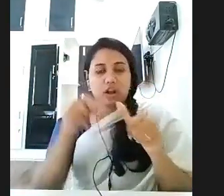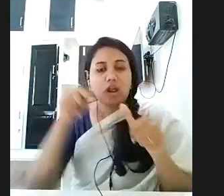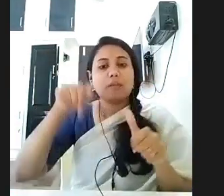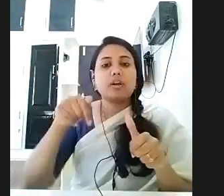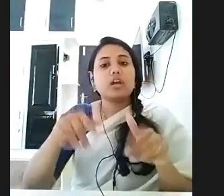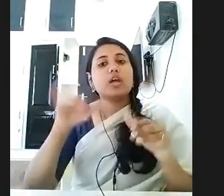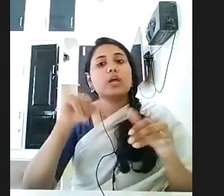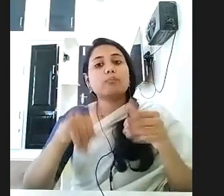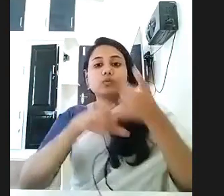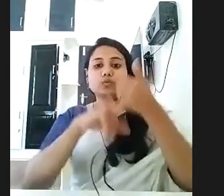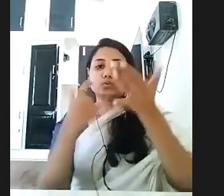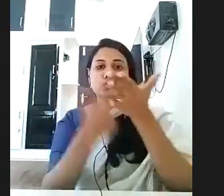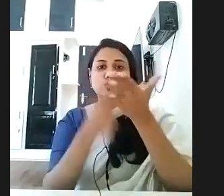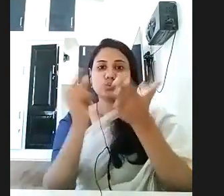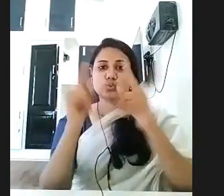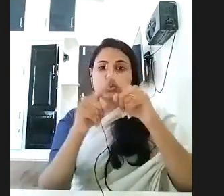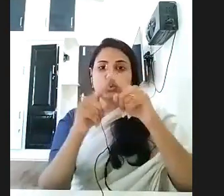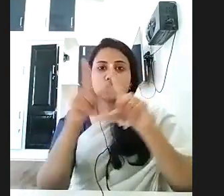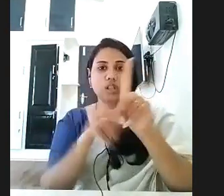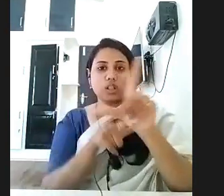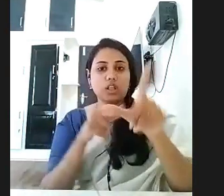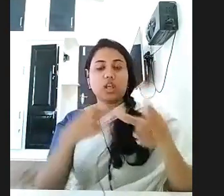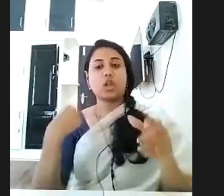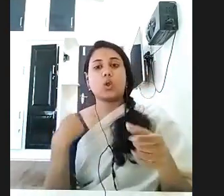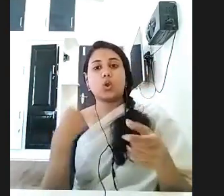മാമിനെ തന്നെ കാണിച്ചോളൂ. അവിടെ ഡോക്ടർ ശ്രുതി ഉണ്ട് അവിടെ.